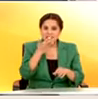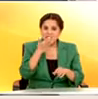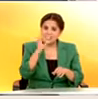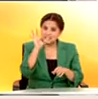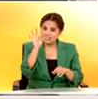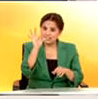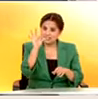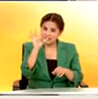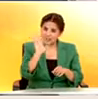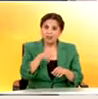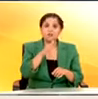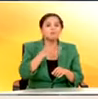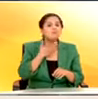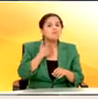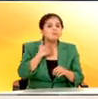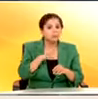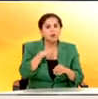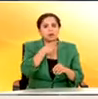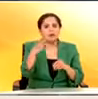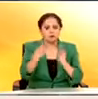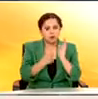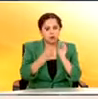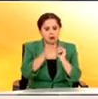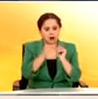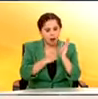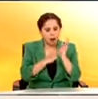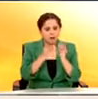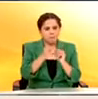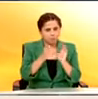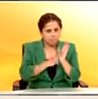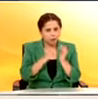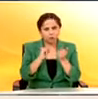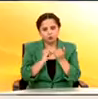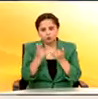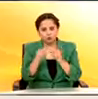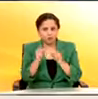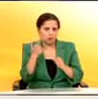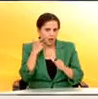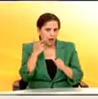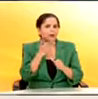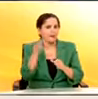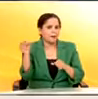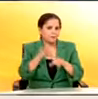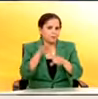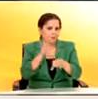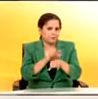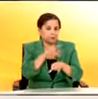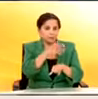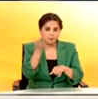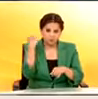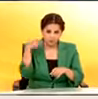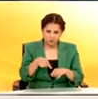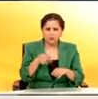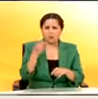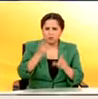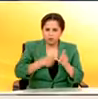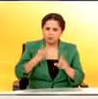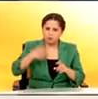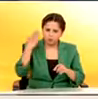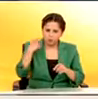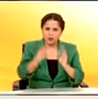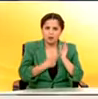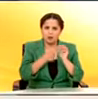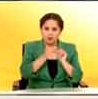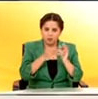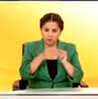होता है जिसे रामबन सुलाई हनी कहा जाता है। कुछ वर्षों पहले ही रामबन सुलाई हनी को